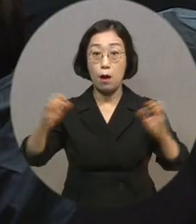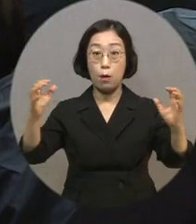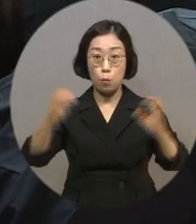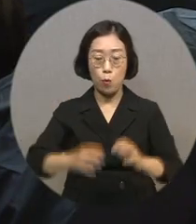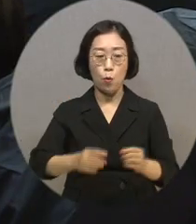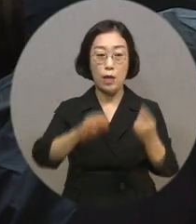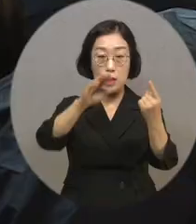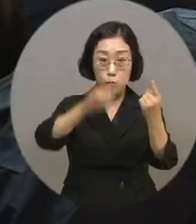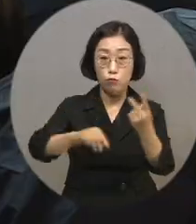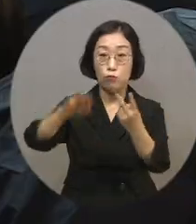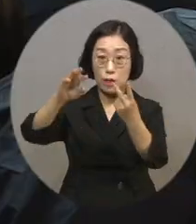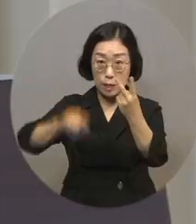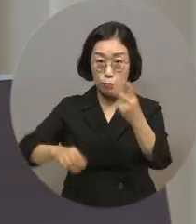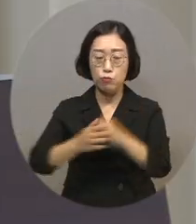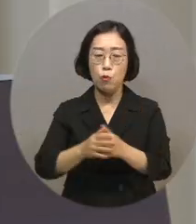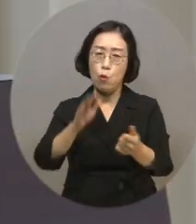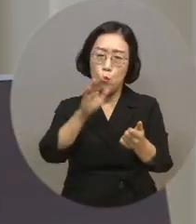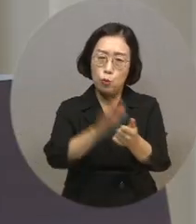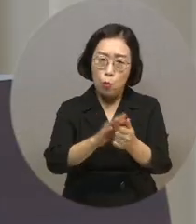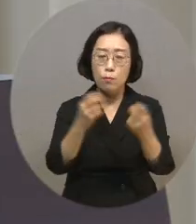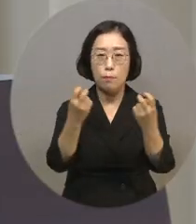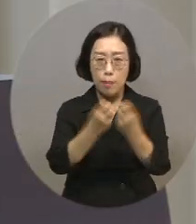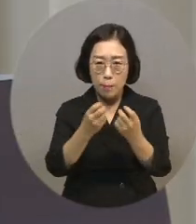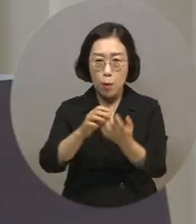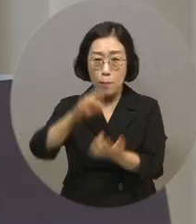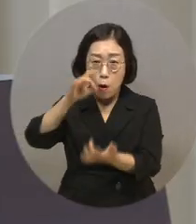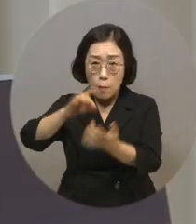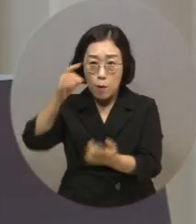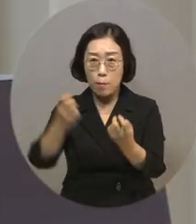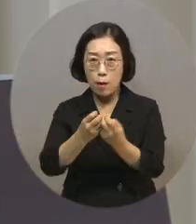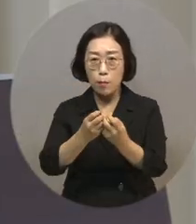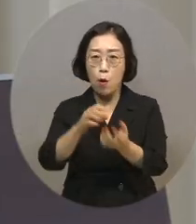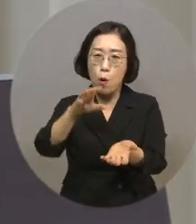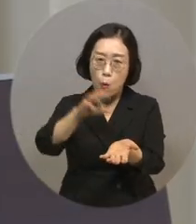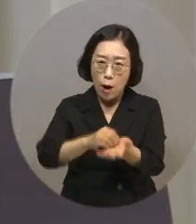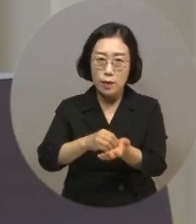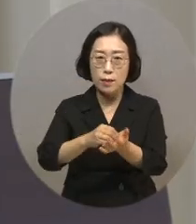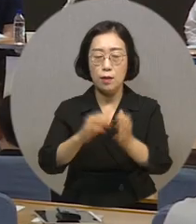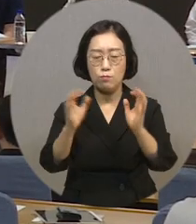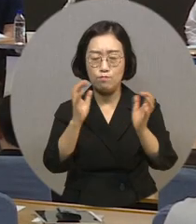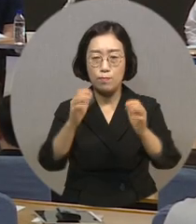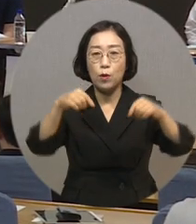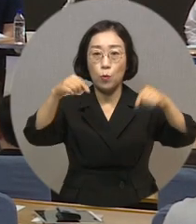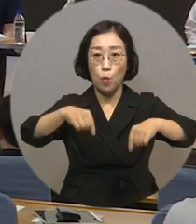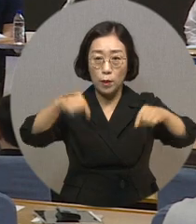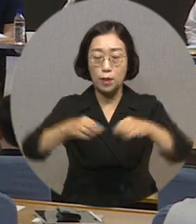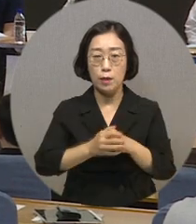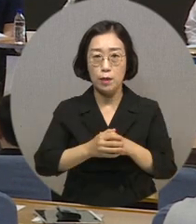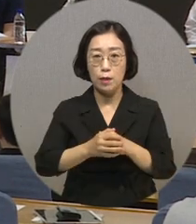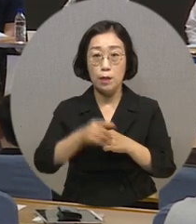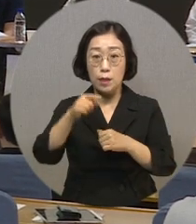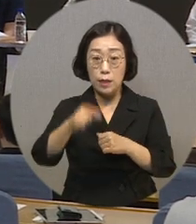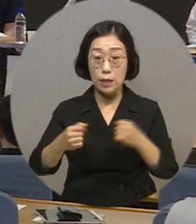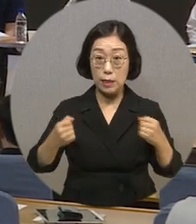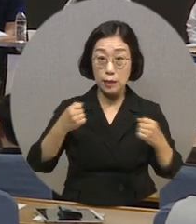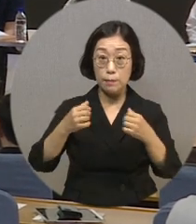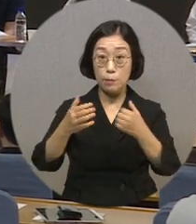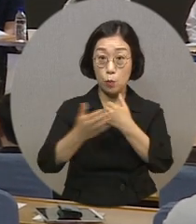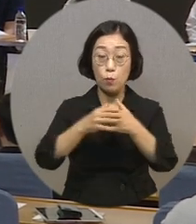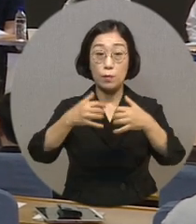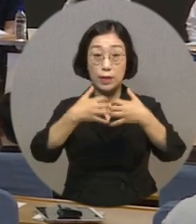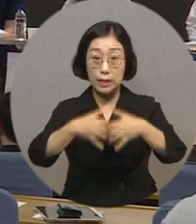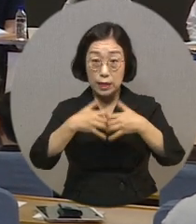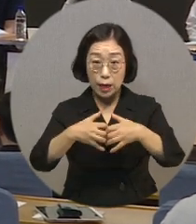걸쳐 공적급여 채택 방안과 그 과제를 논의했습니다. 휠체어 동력보조장치는 수동식